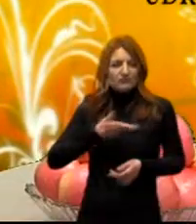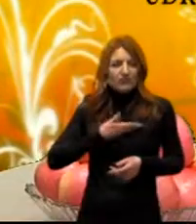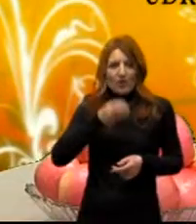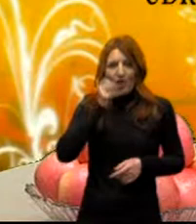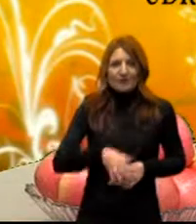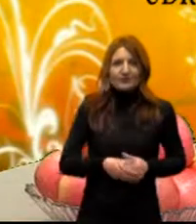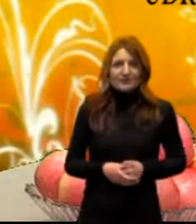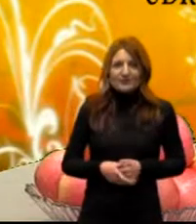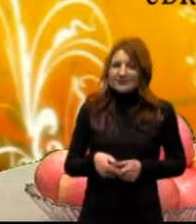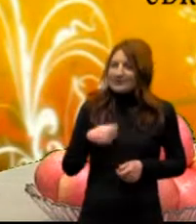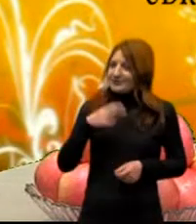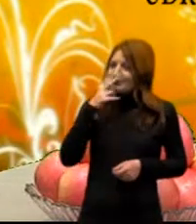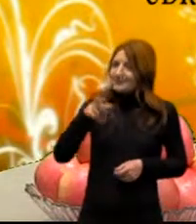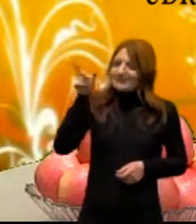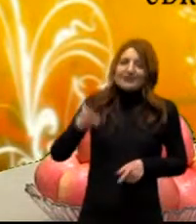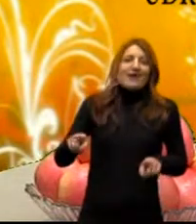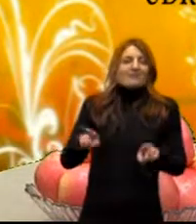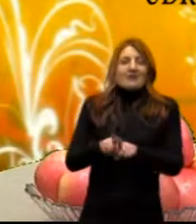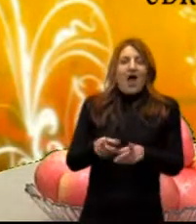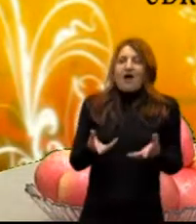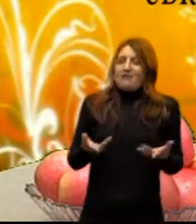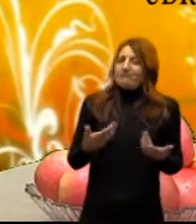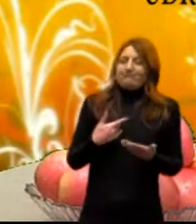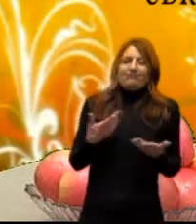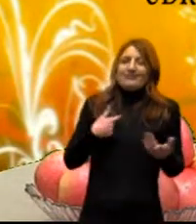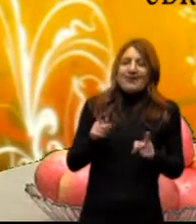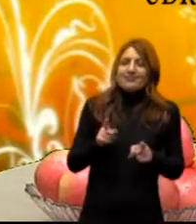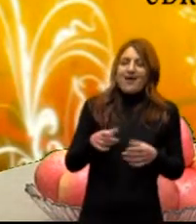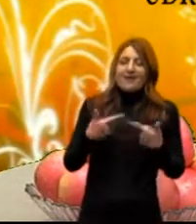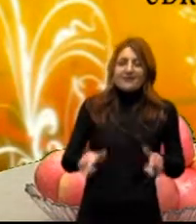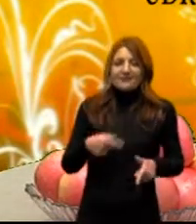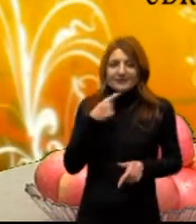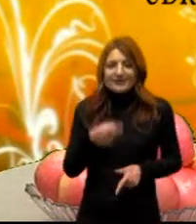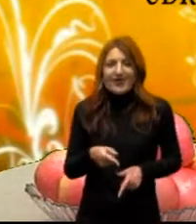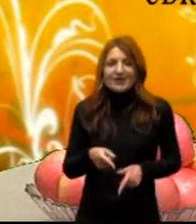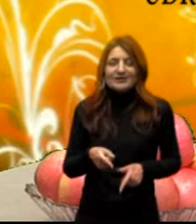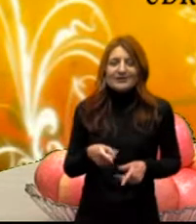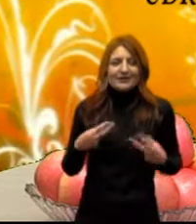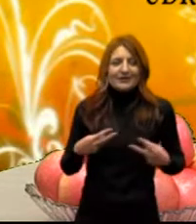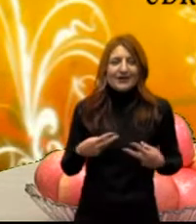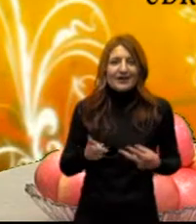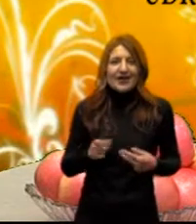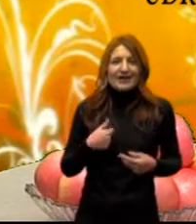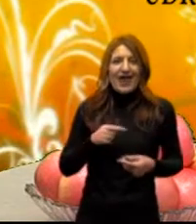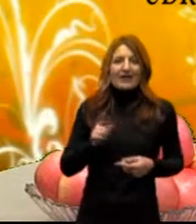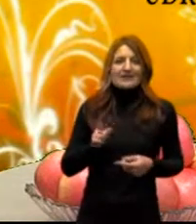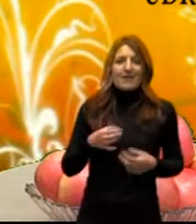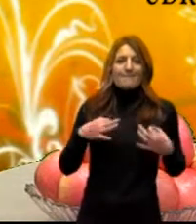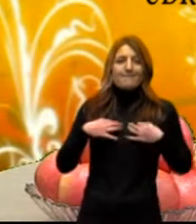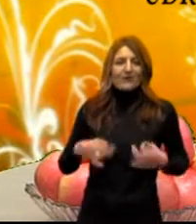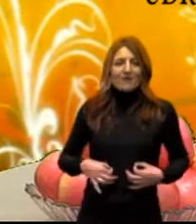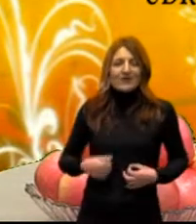što? Na nešto što se ja ne usudim reći, ali... Onda nemate. Jer nisam profesionalac u